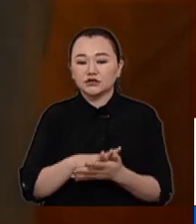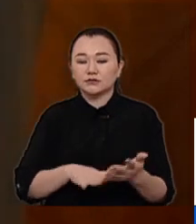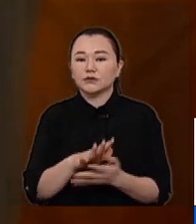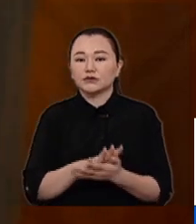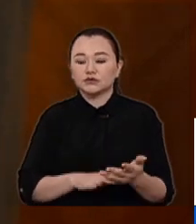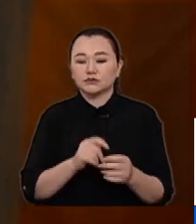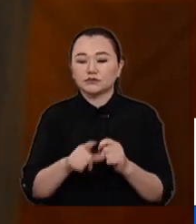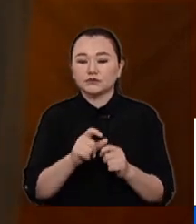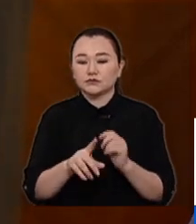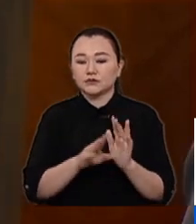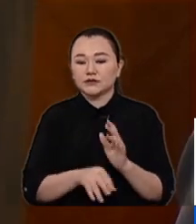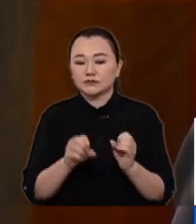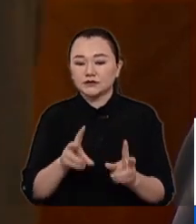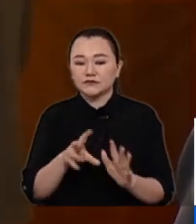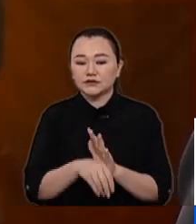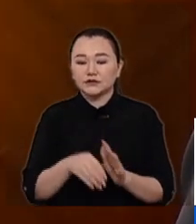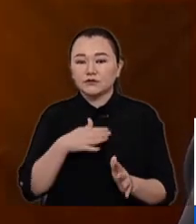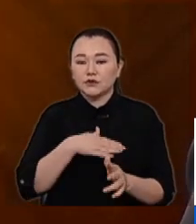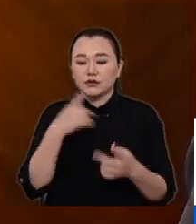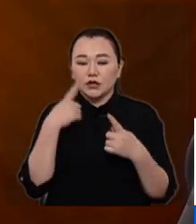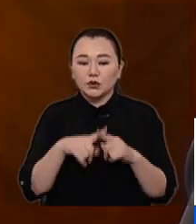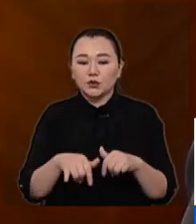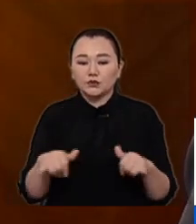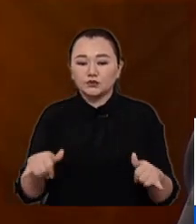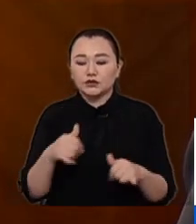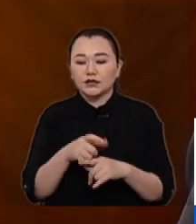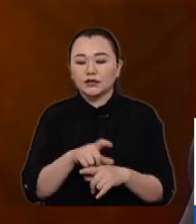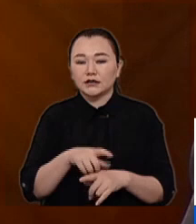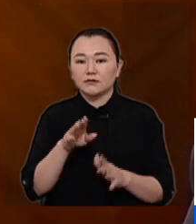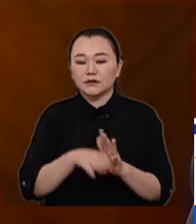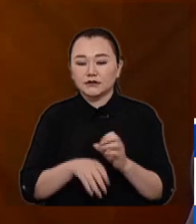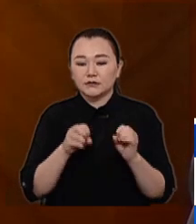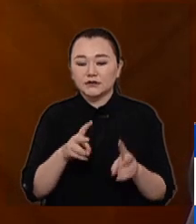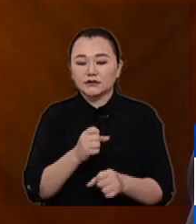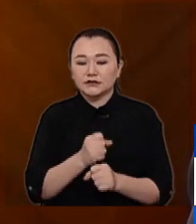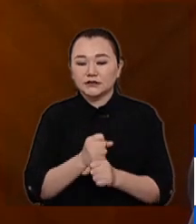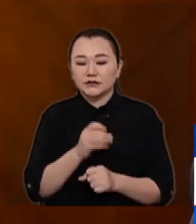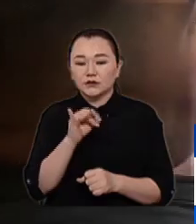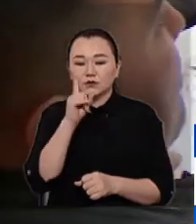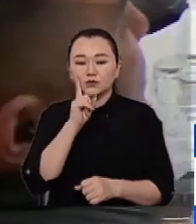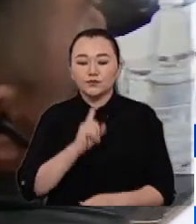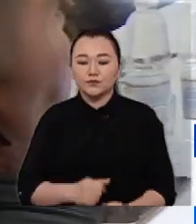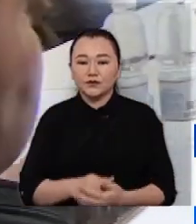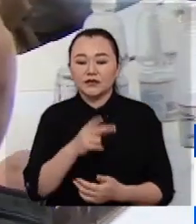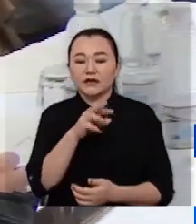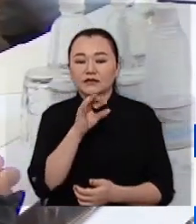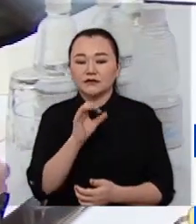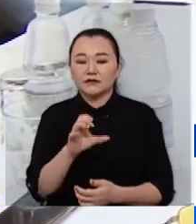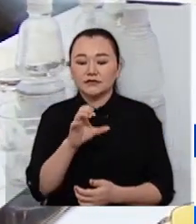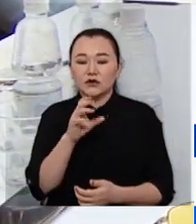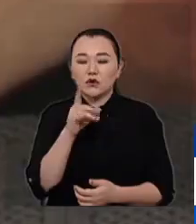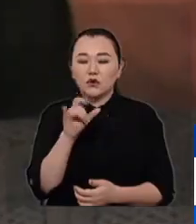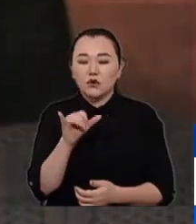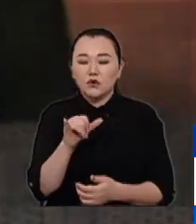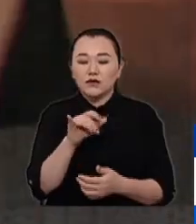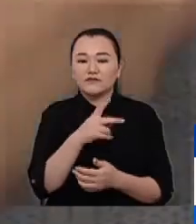продолжим инвестировать в безопасность, внедрять наши технологии, которые делают поездки безопаснее и комфортнее. Яндекс.Го охватывает